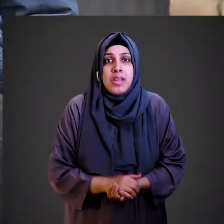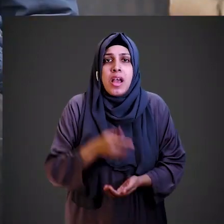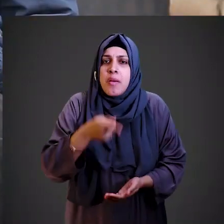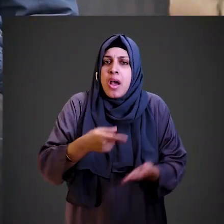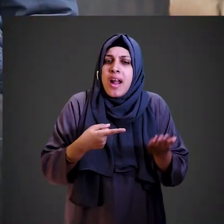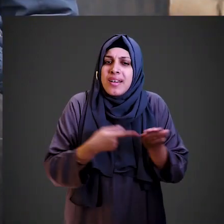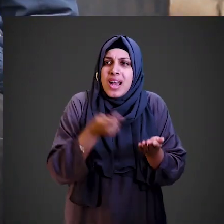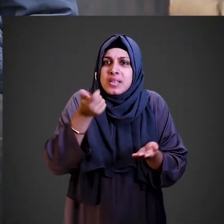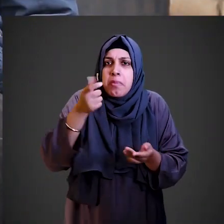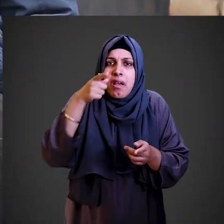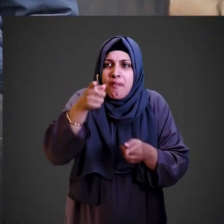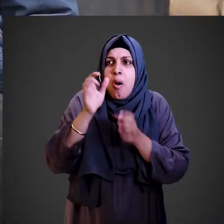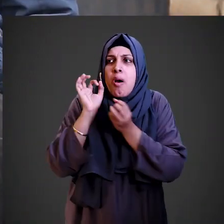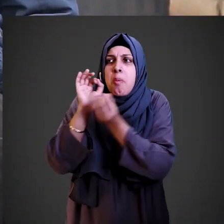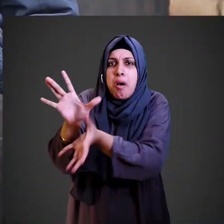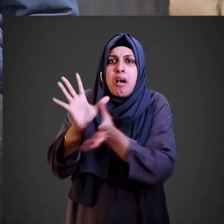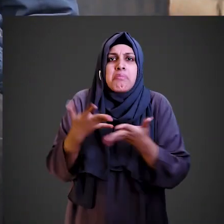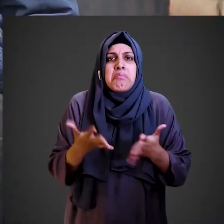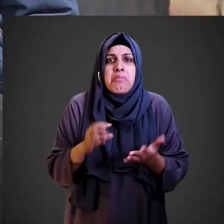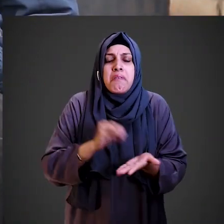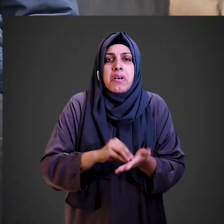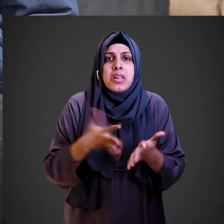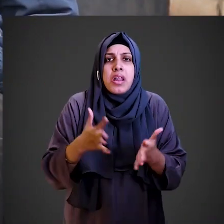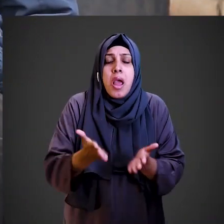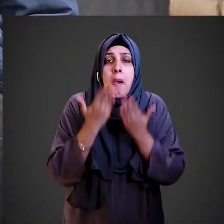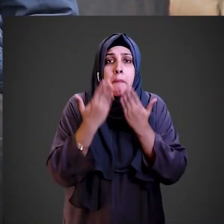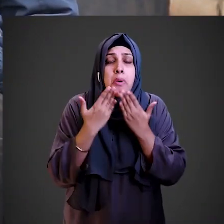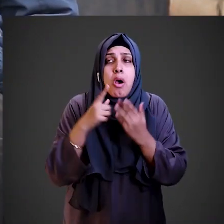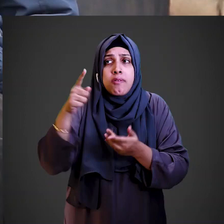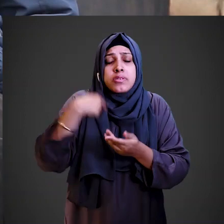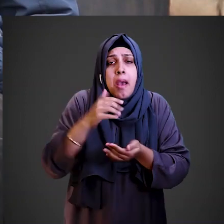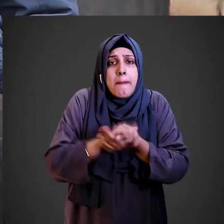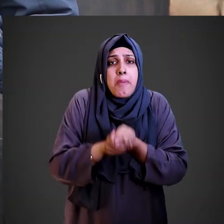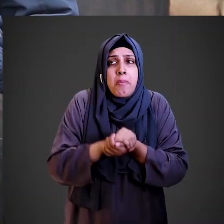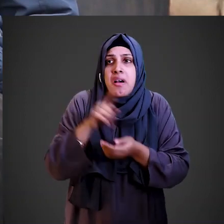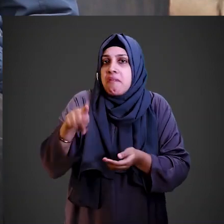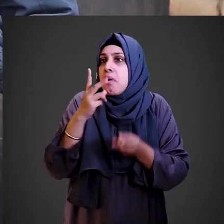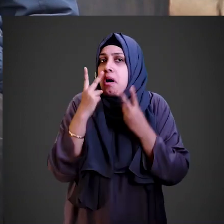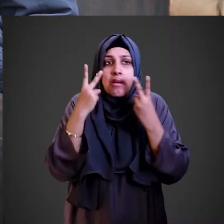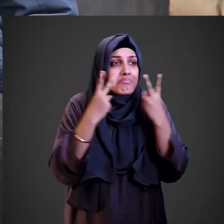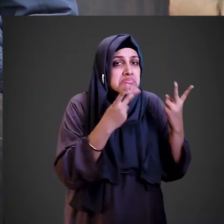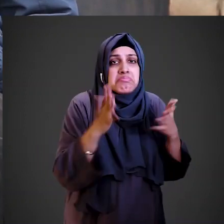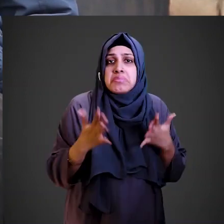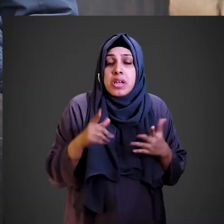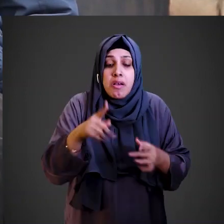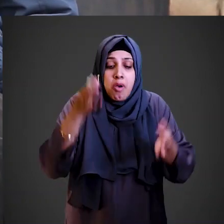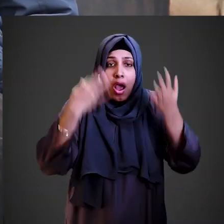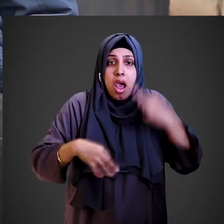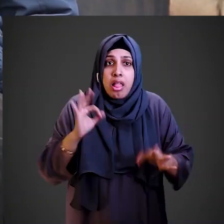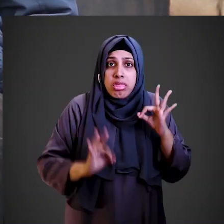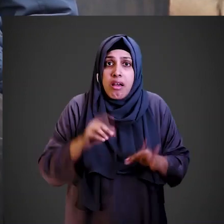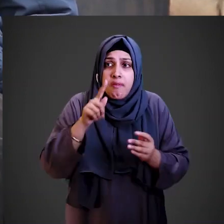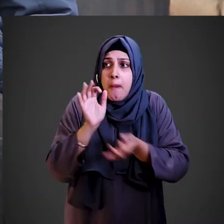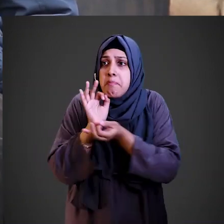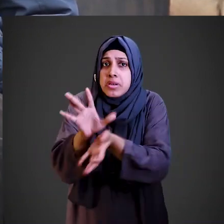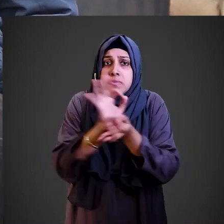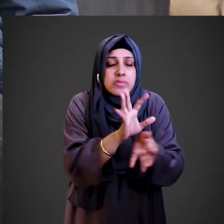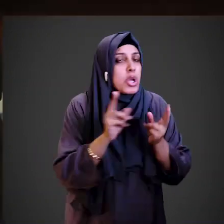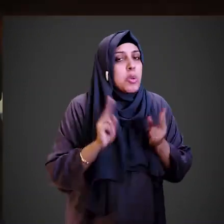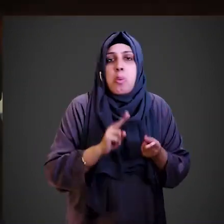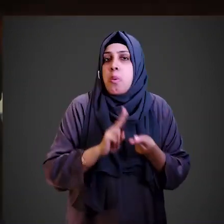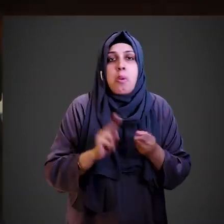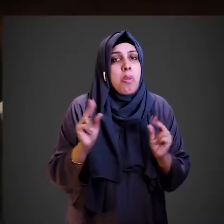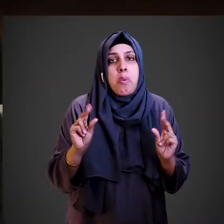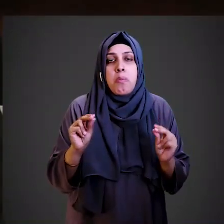ٹیکس کا پیسہ لینا چاہیے وہاں پہ لگ نہیں رہا۔ ایجوکیشن کے ہم سے پرومسز ہوئے تھے، اس کے بارے میں کچھ نہیں ہوا۔ ہیلتھ کے بارے میں پرومسز ہوئے تھے، اس کے بارے میں کچھ نہیں